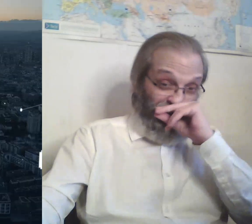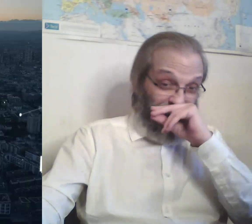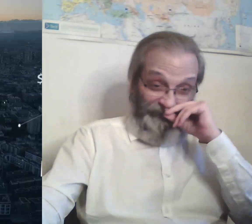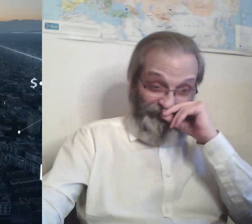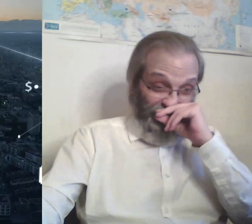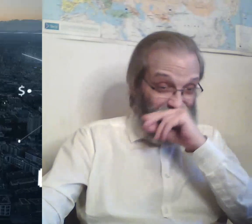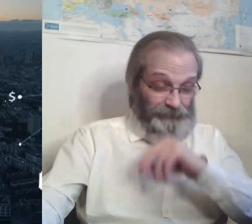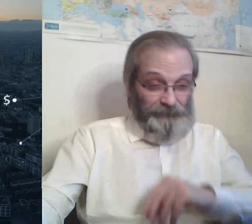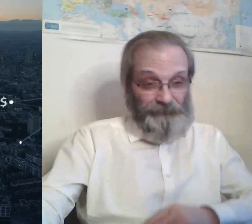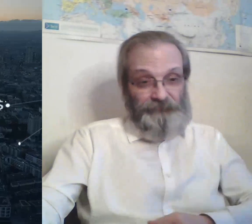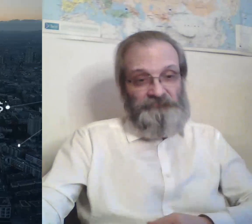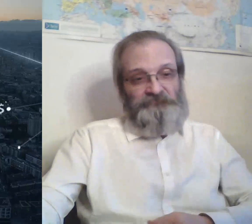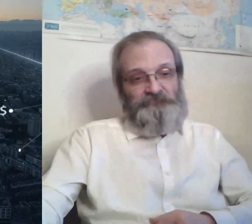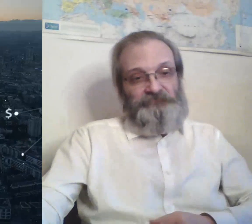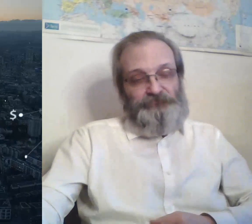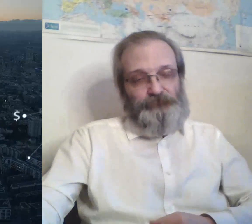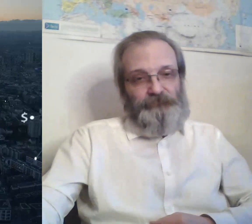telegiornale